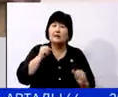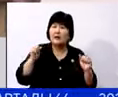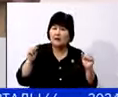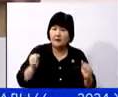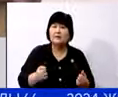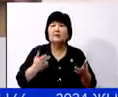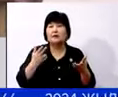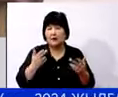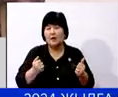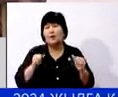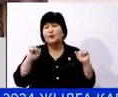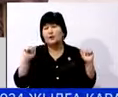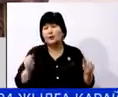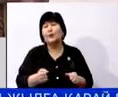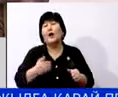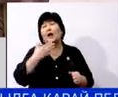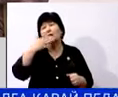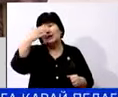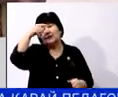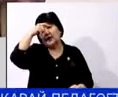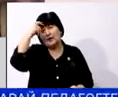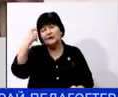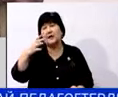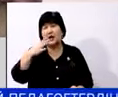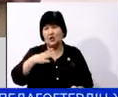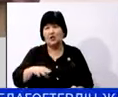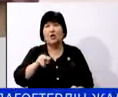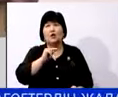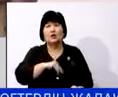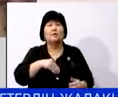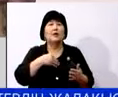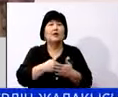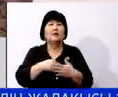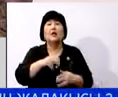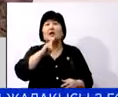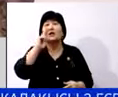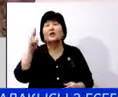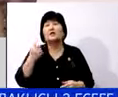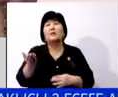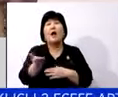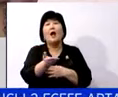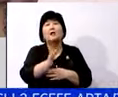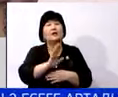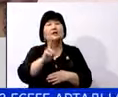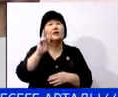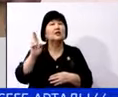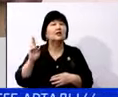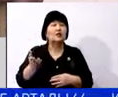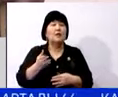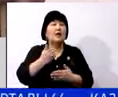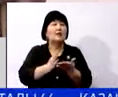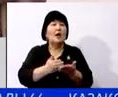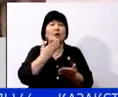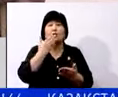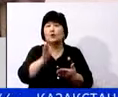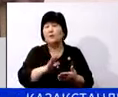күні суыққа, жаздың күні ыстыққа шыдап жұмыс істеп жатырық. Ешкімге алақан жайып, ешкімнен нан